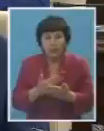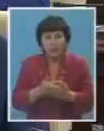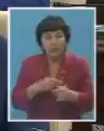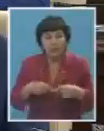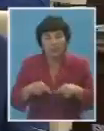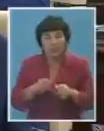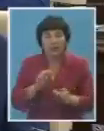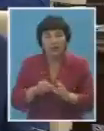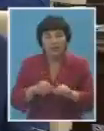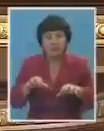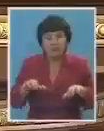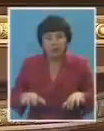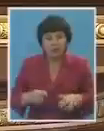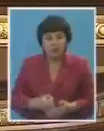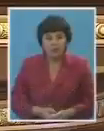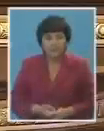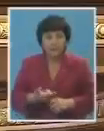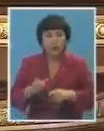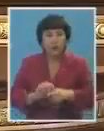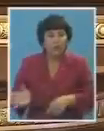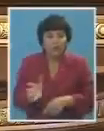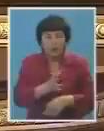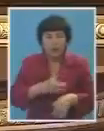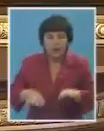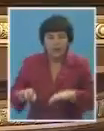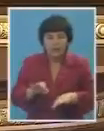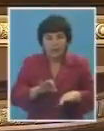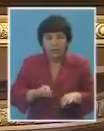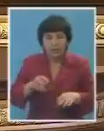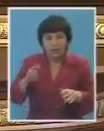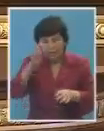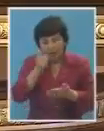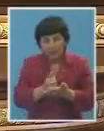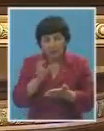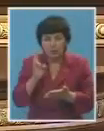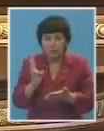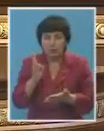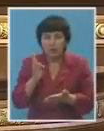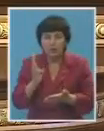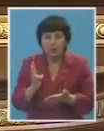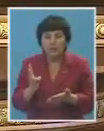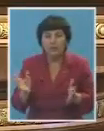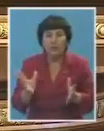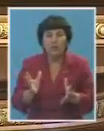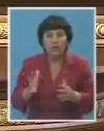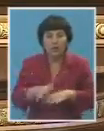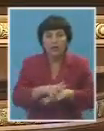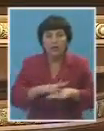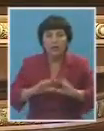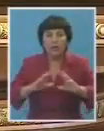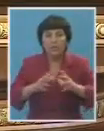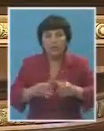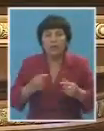дейді мәжіліс төрағасы. Осы барлық шаралар елбасымыз Нұрсұлтан Әбішұлы Назарбаевтың халықаралық